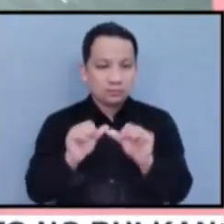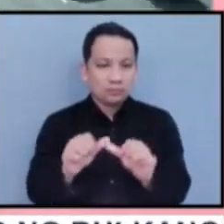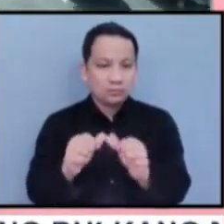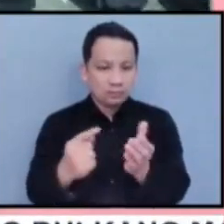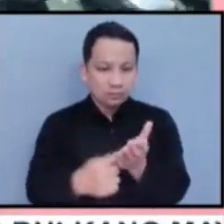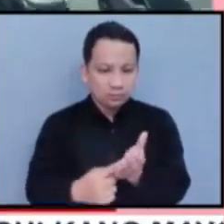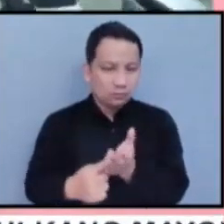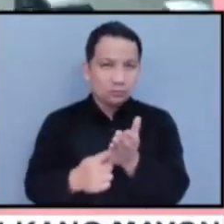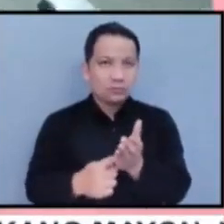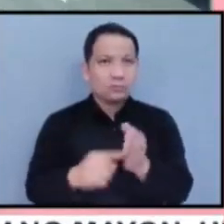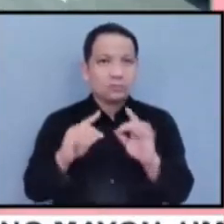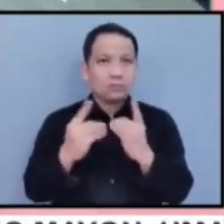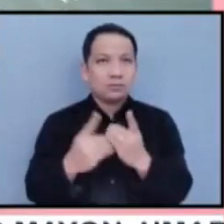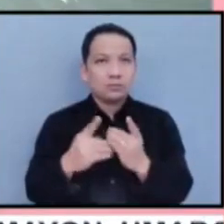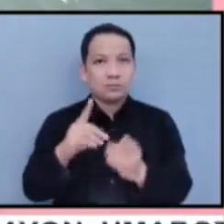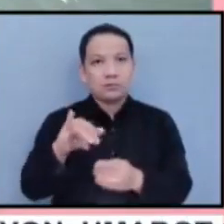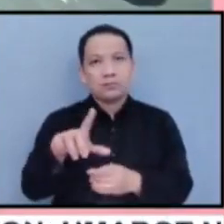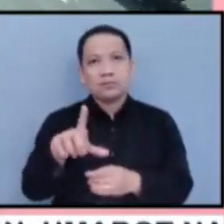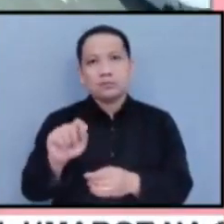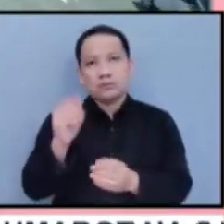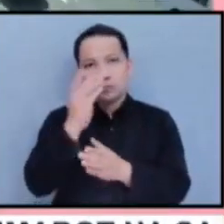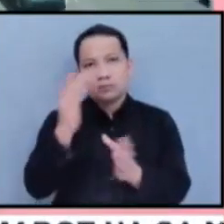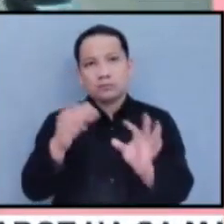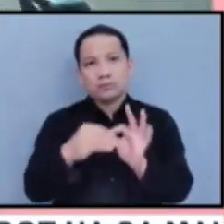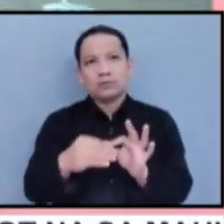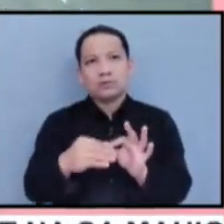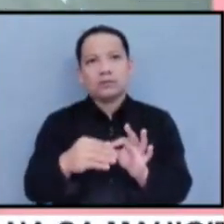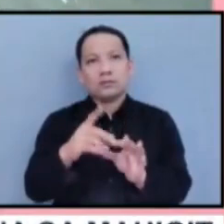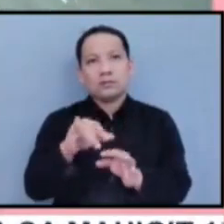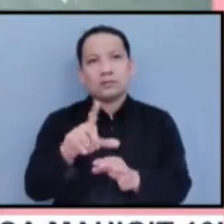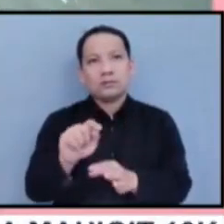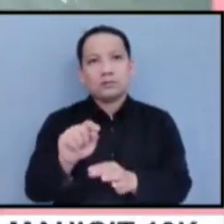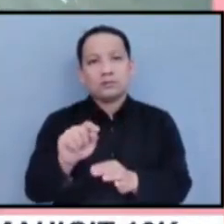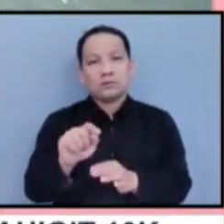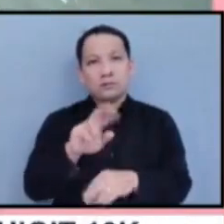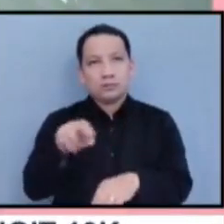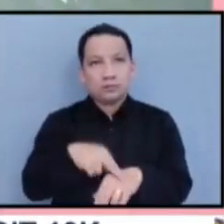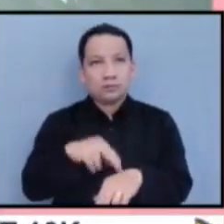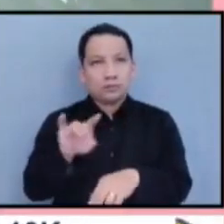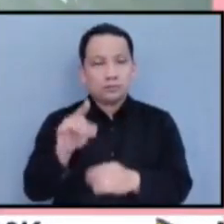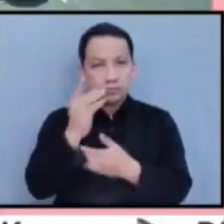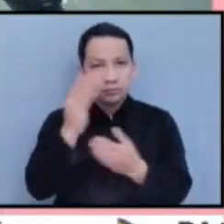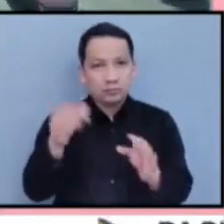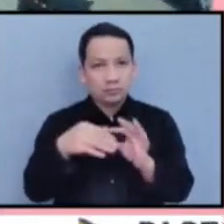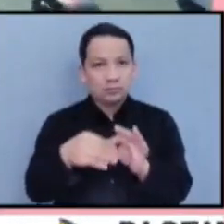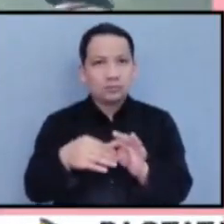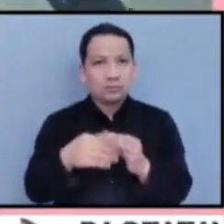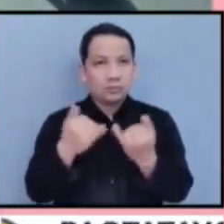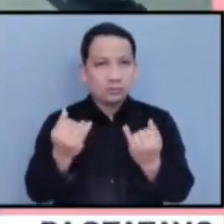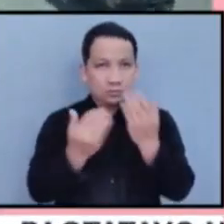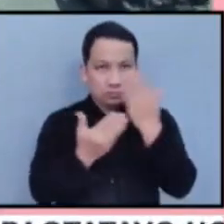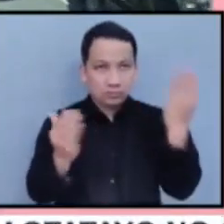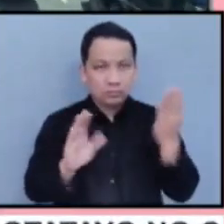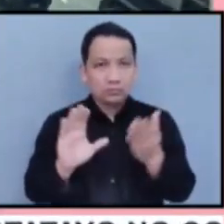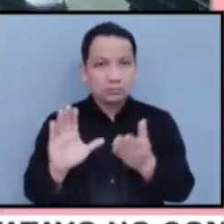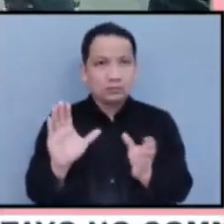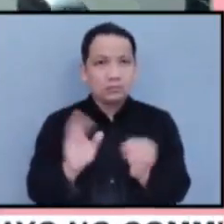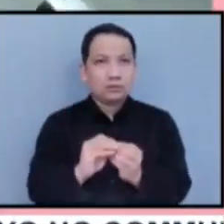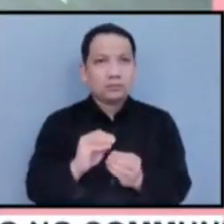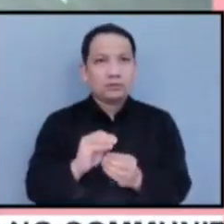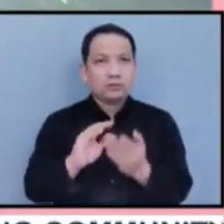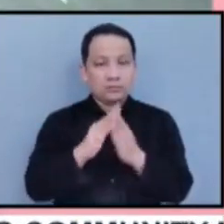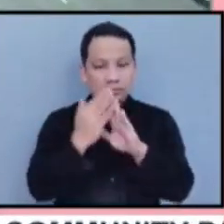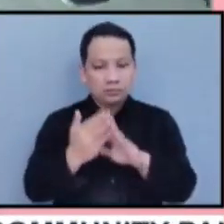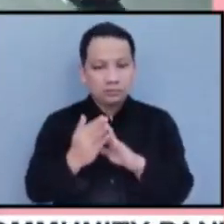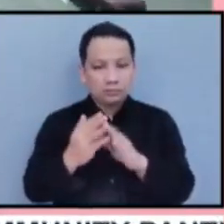ang Department of Science and Technology o DOST sa Region 8 sa 16 na dating rebelde na ngayon, tinatawag na Peace Builders